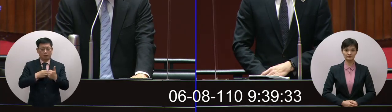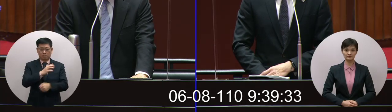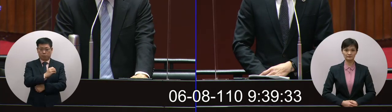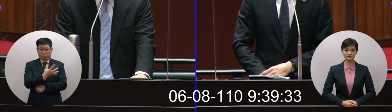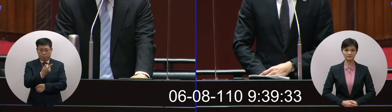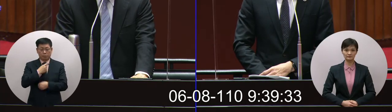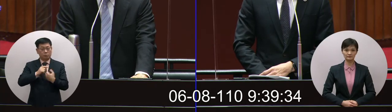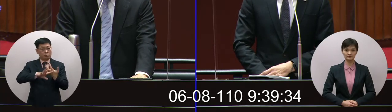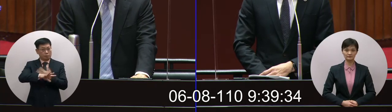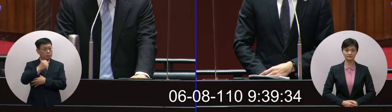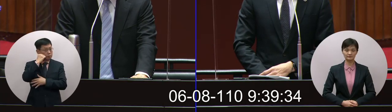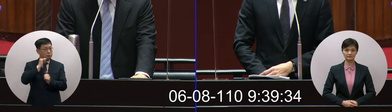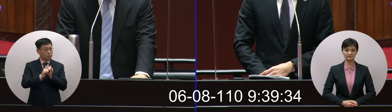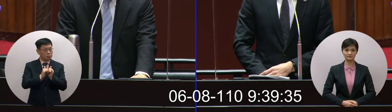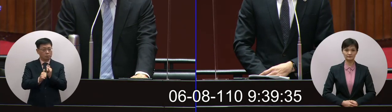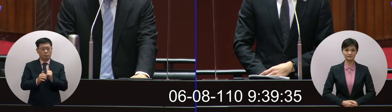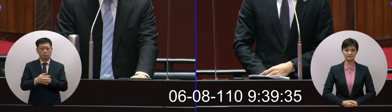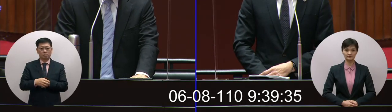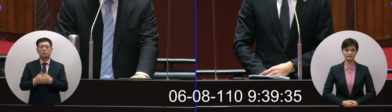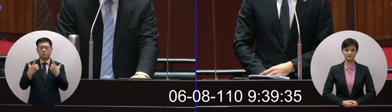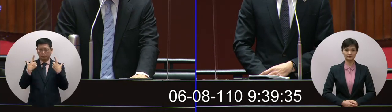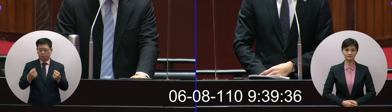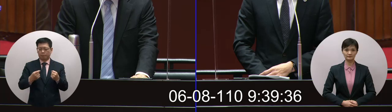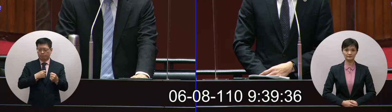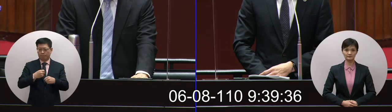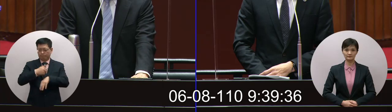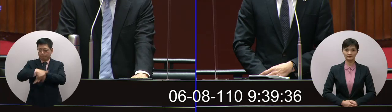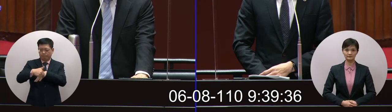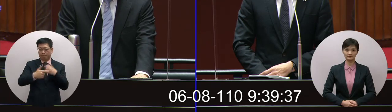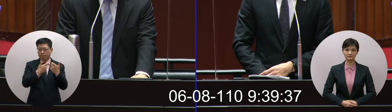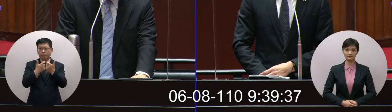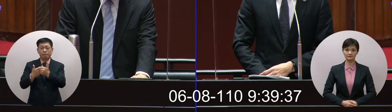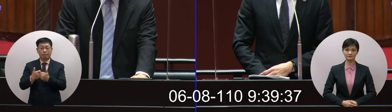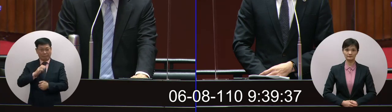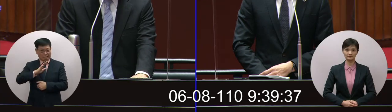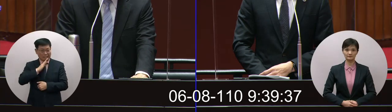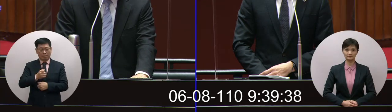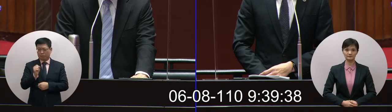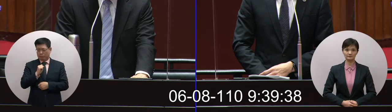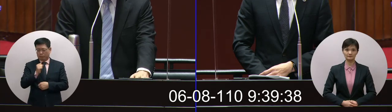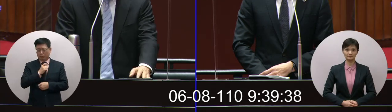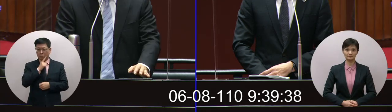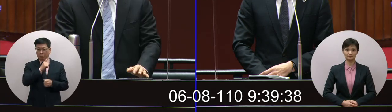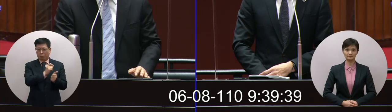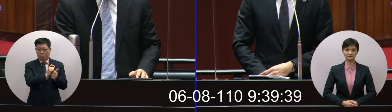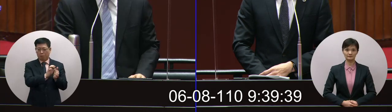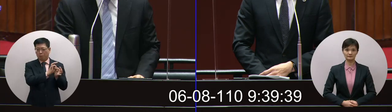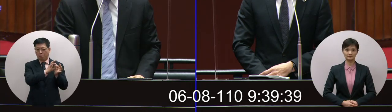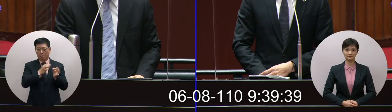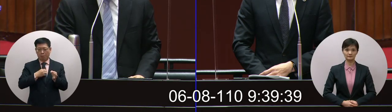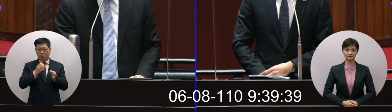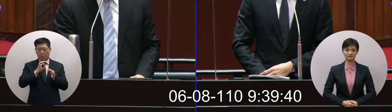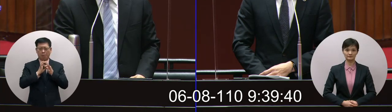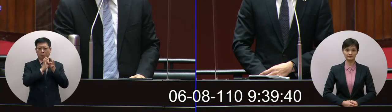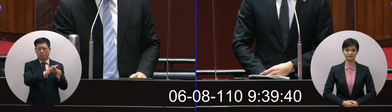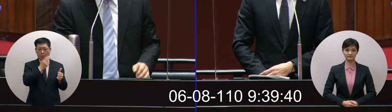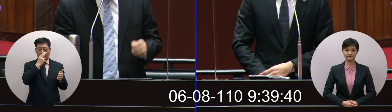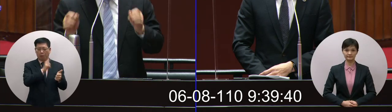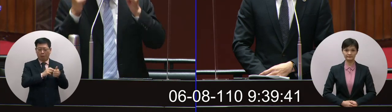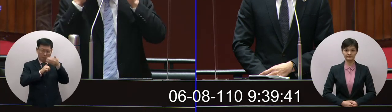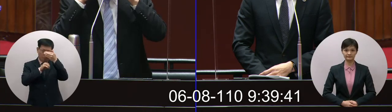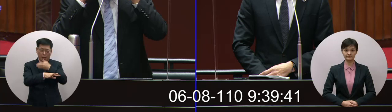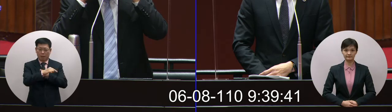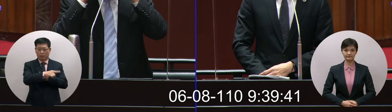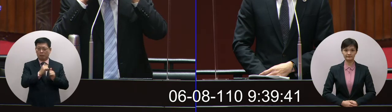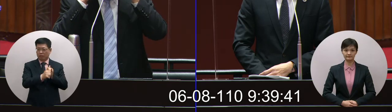甲居民，必须要做一挂措施，但绝对唔通因为安尼来污名化万甲